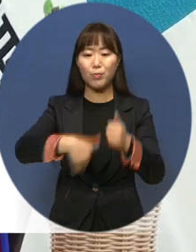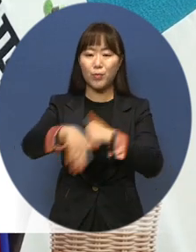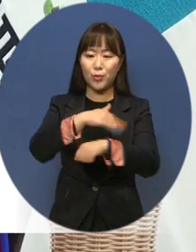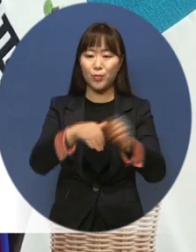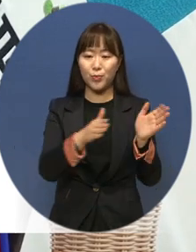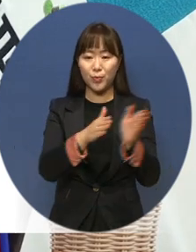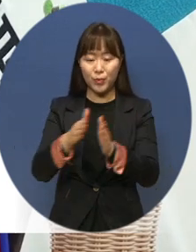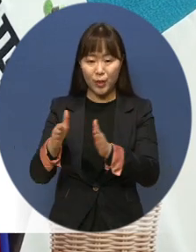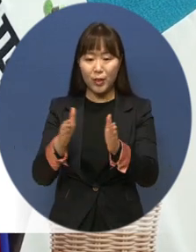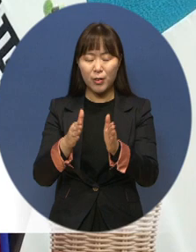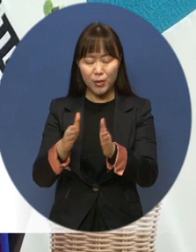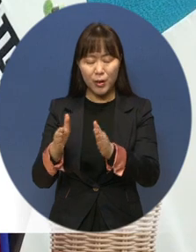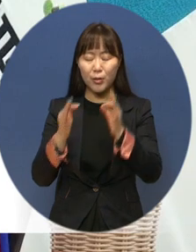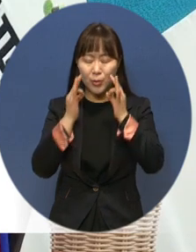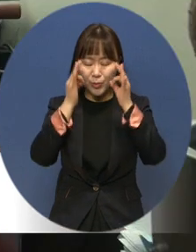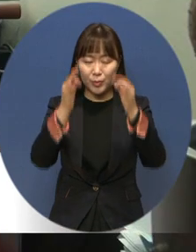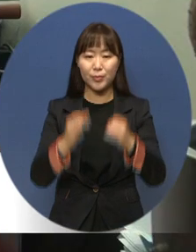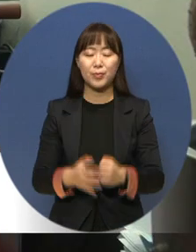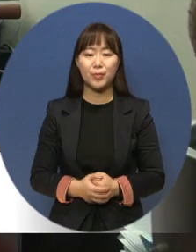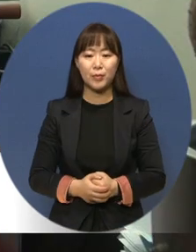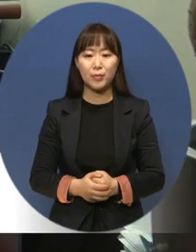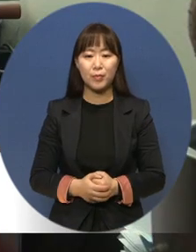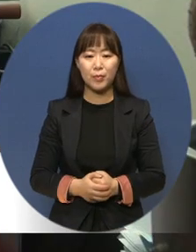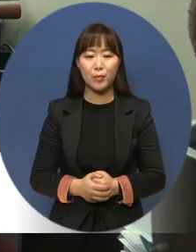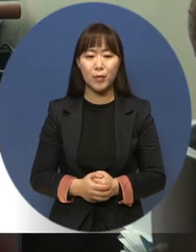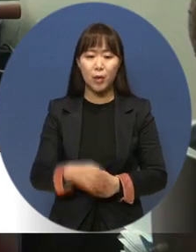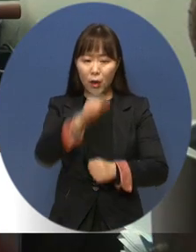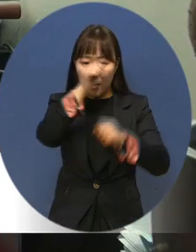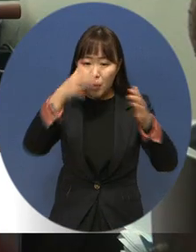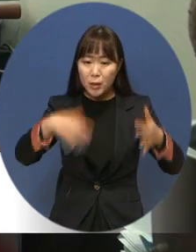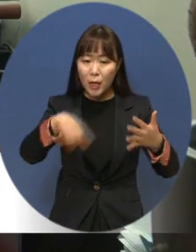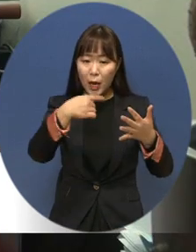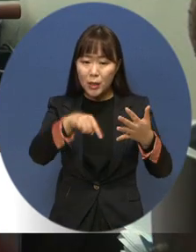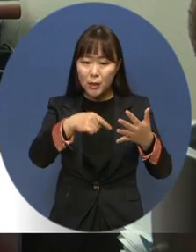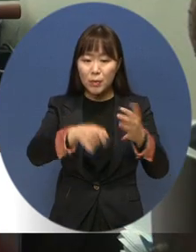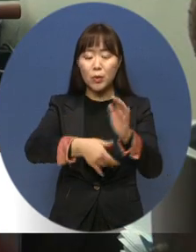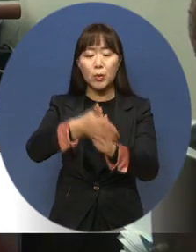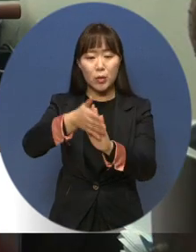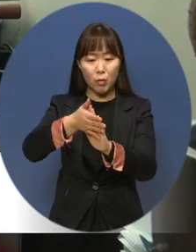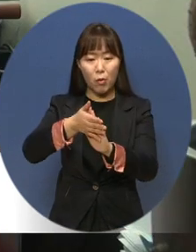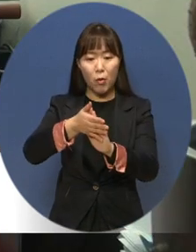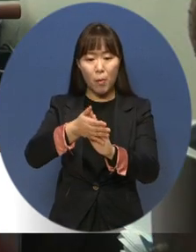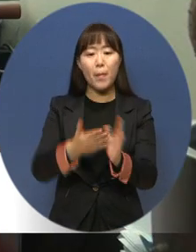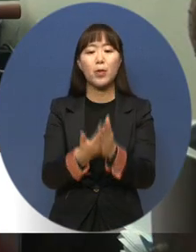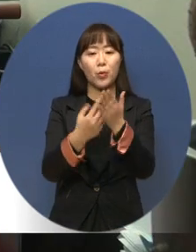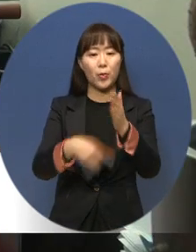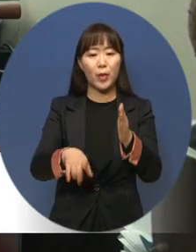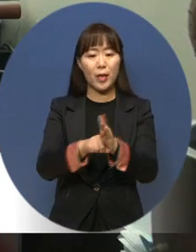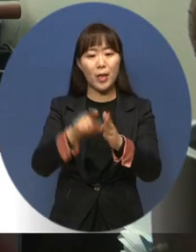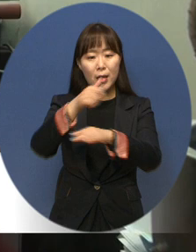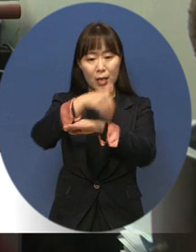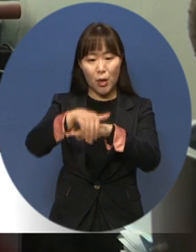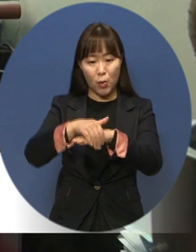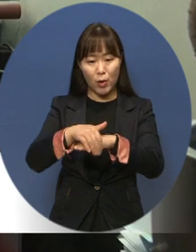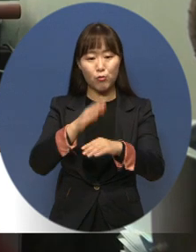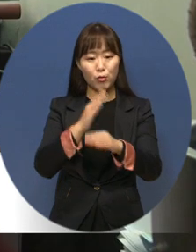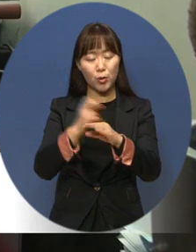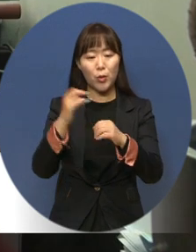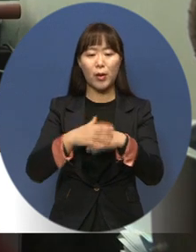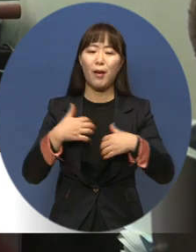여건을 만들려고 합니다. 평생학습 도시로 발돋움하기 위한 그런 계획들을 하고